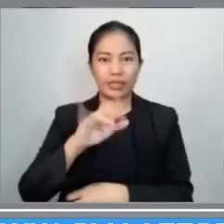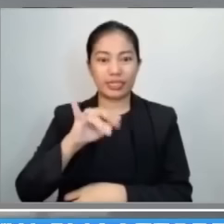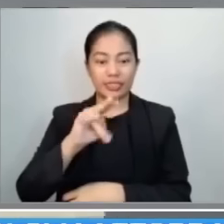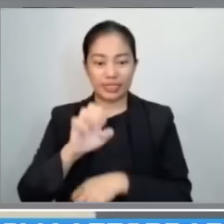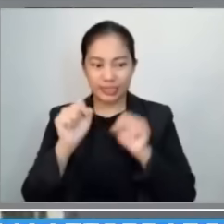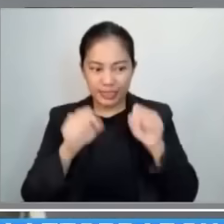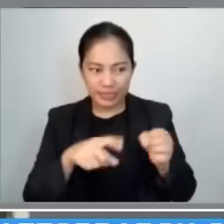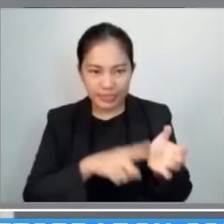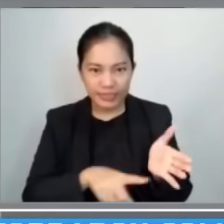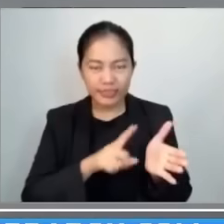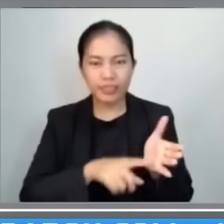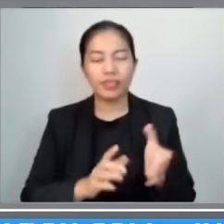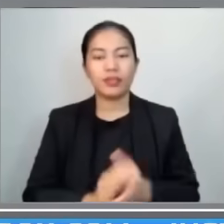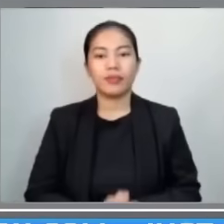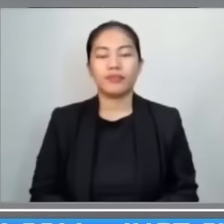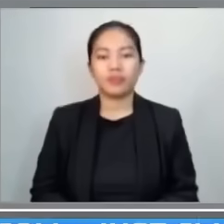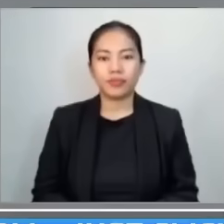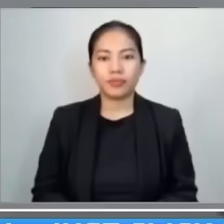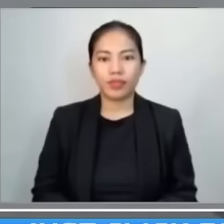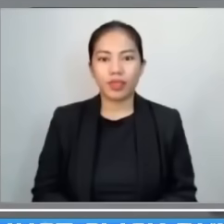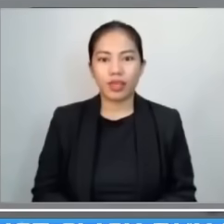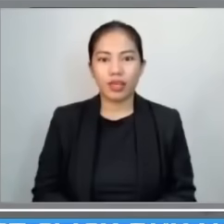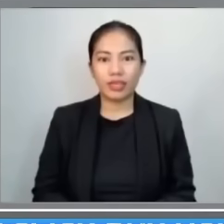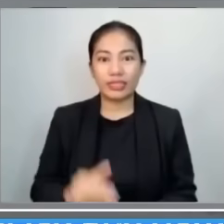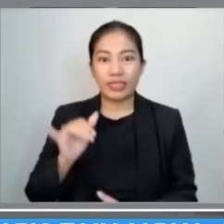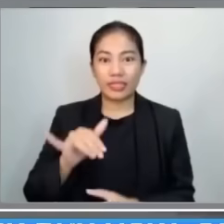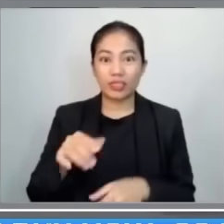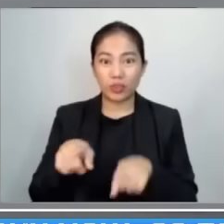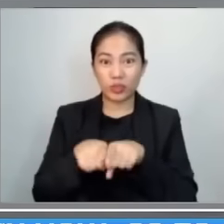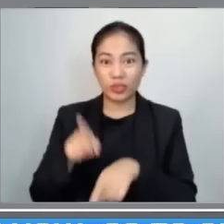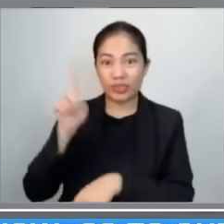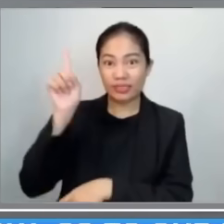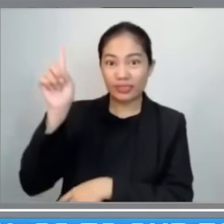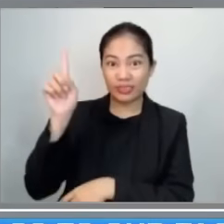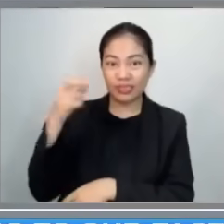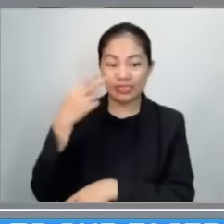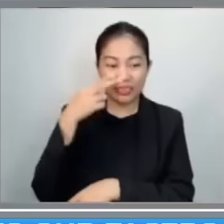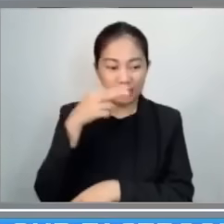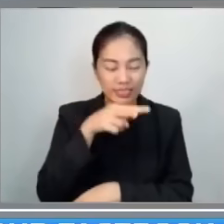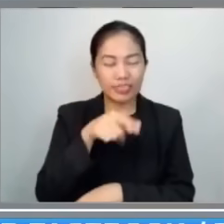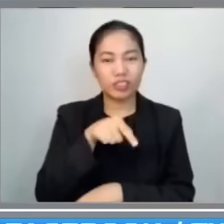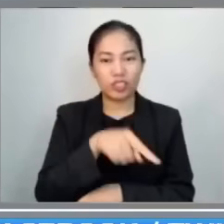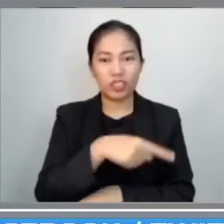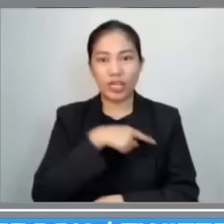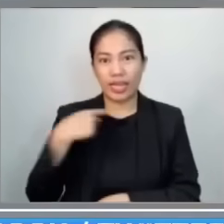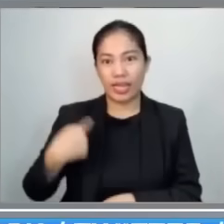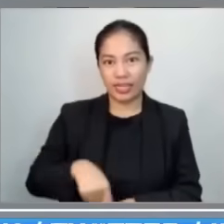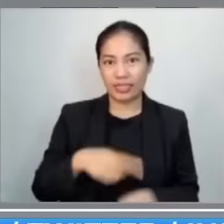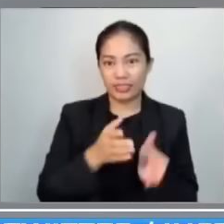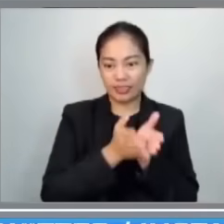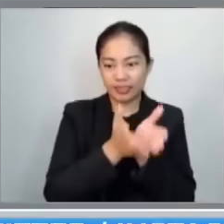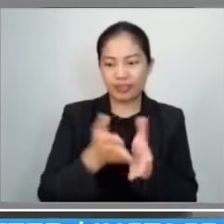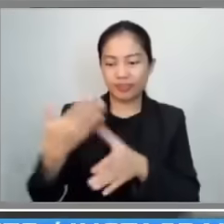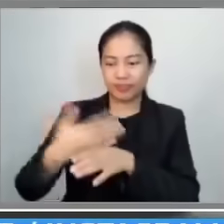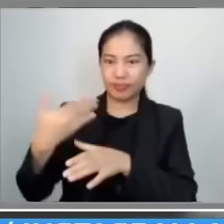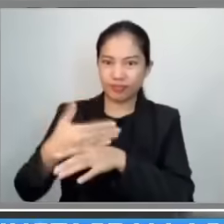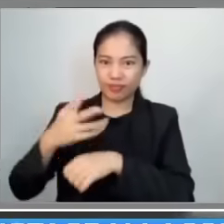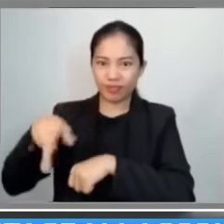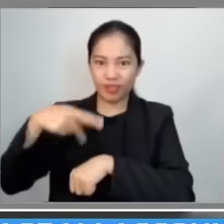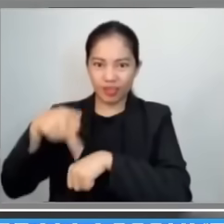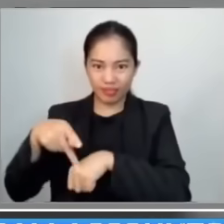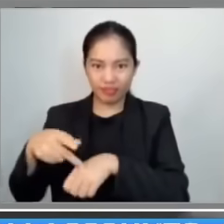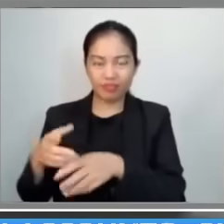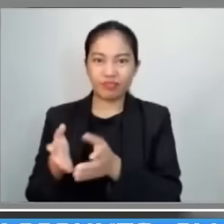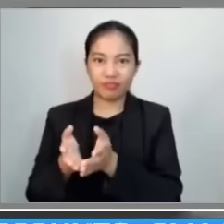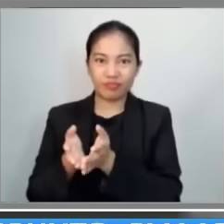sh at sumaksi sa pagharang ng mga barko ng China sa mga barko ng Pilipinas at paggamit ng water Canon matapos